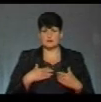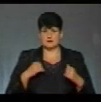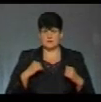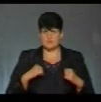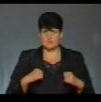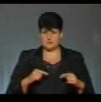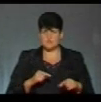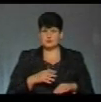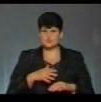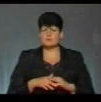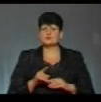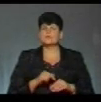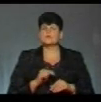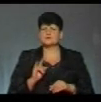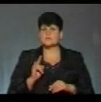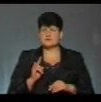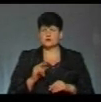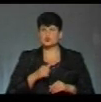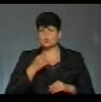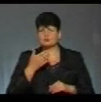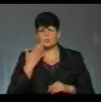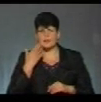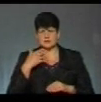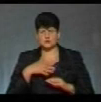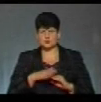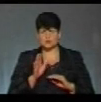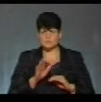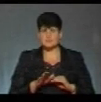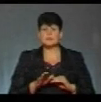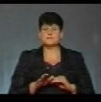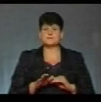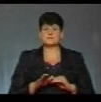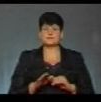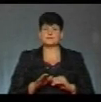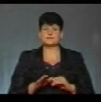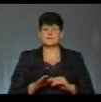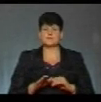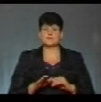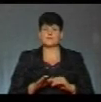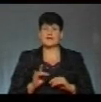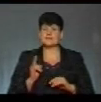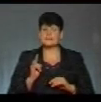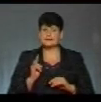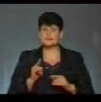зрозуміти, що відчуває дитина. Бо все-таки дорослому це легше зрозуміти, ну, це зробити, ніж дитині. А